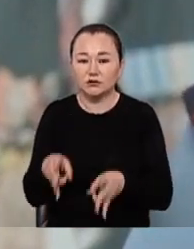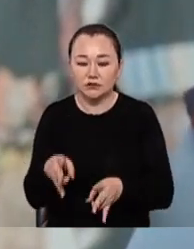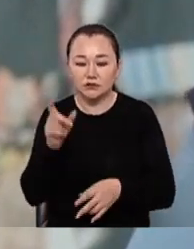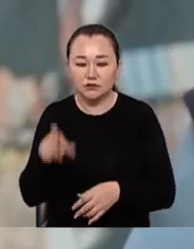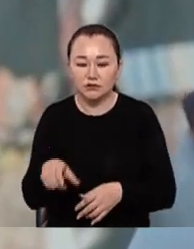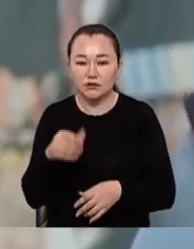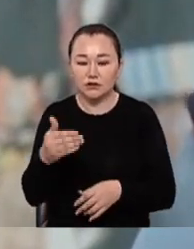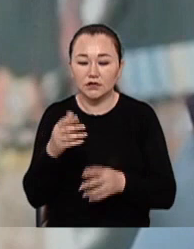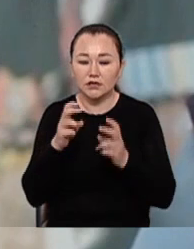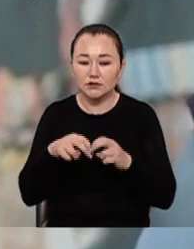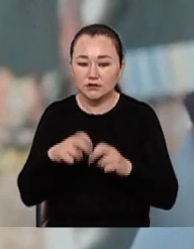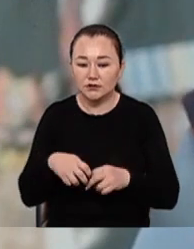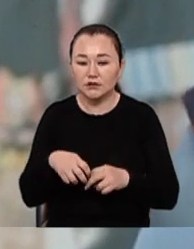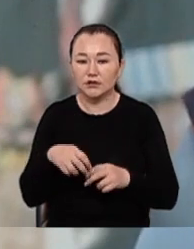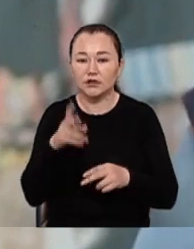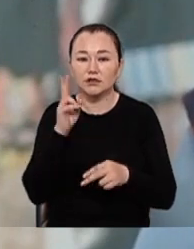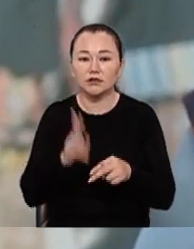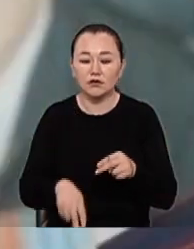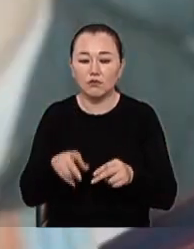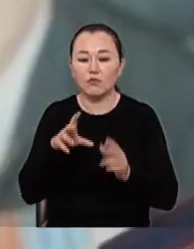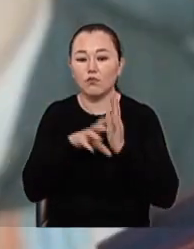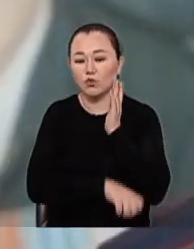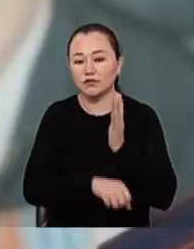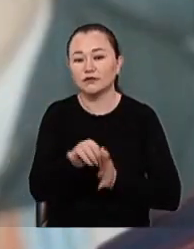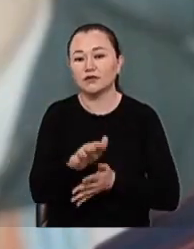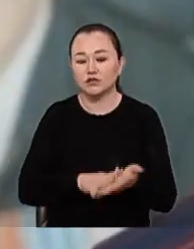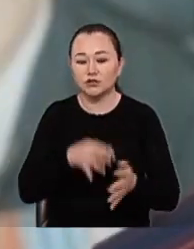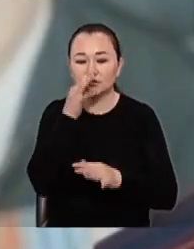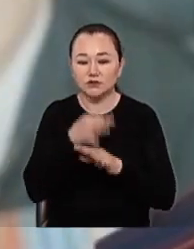жәбірленушінің сараптамасы аяқталғаннан кейін ары қарай айтылатын болады.